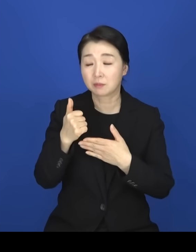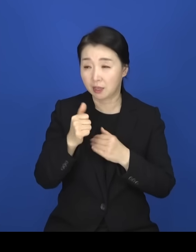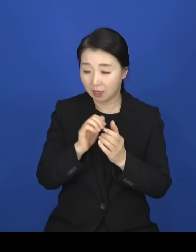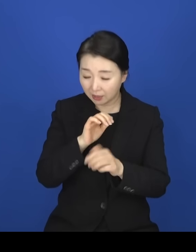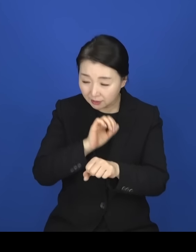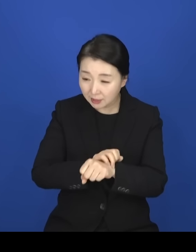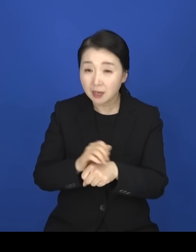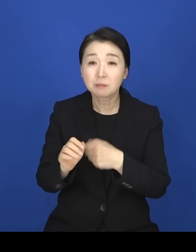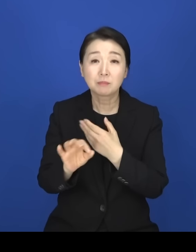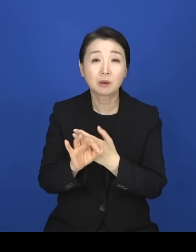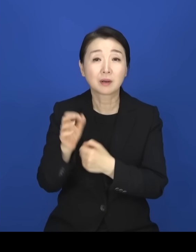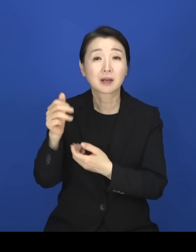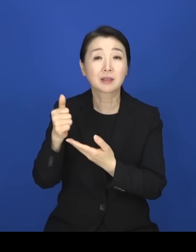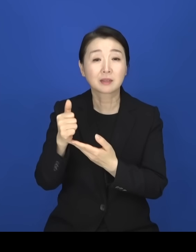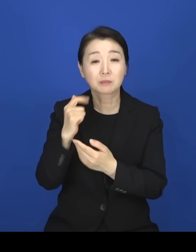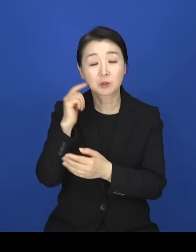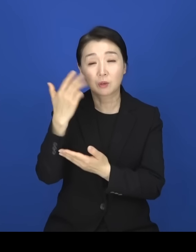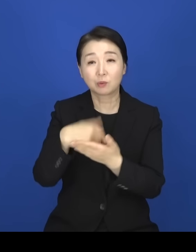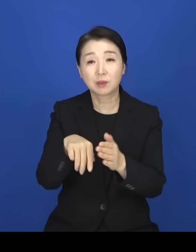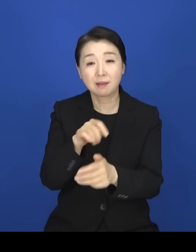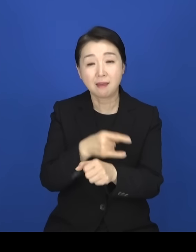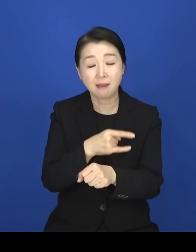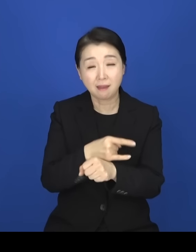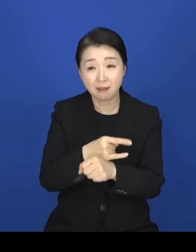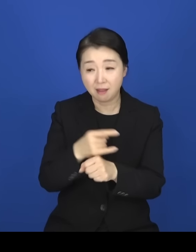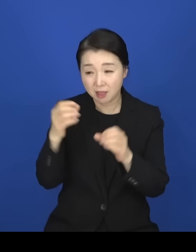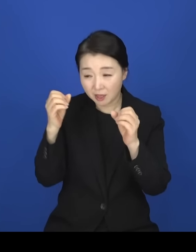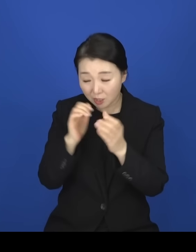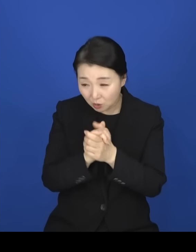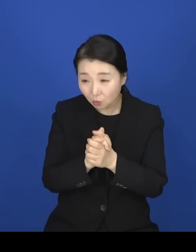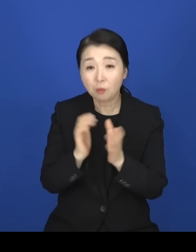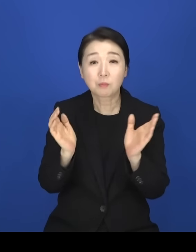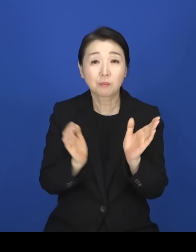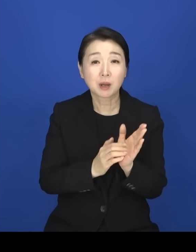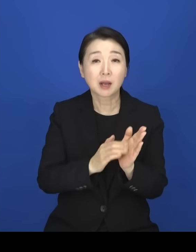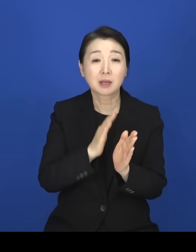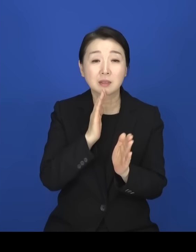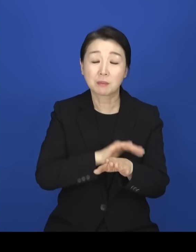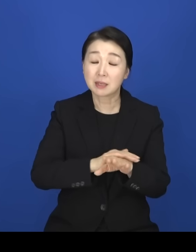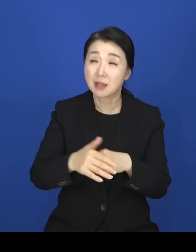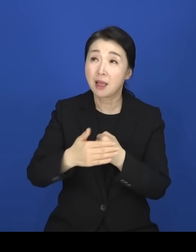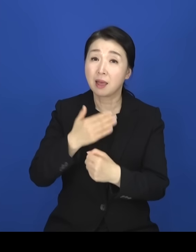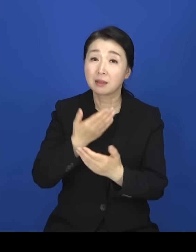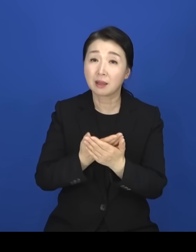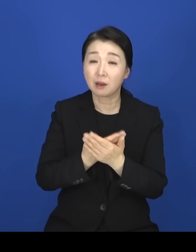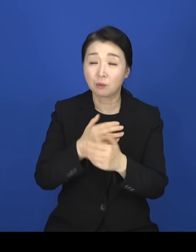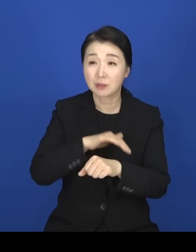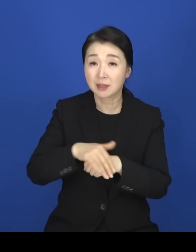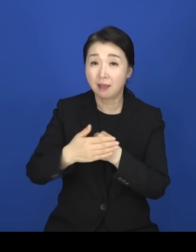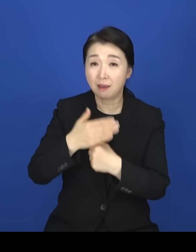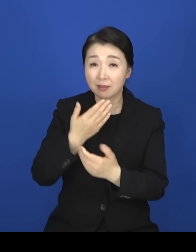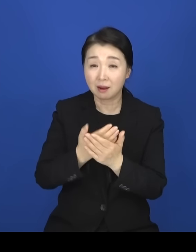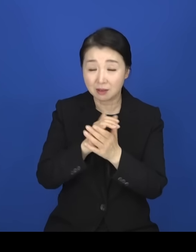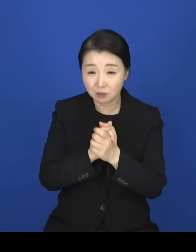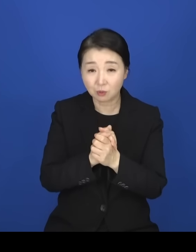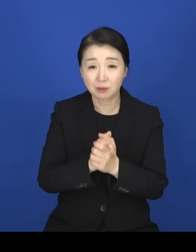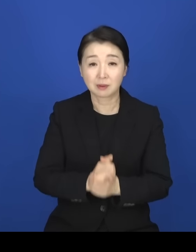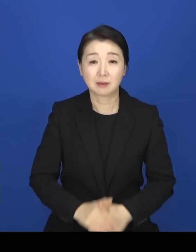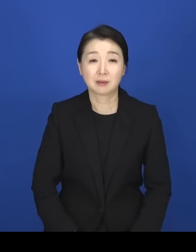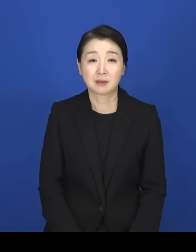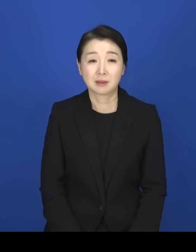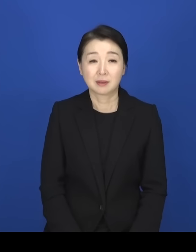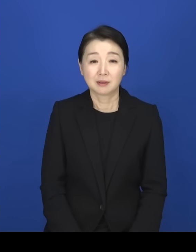잘하면 하나님 영광 위해서 하고 막 얘기를 막 하다 했어요. 막 하나님 정말 진짜 잘하게 해주십시오. 잘하게 해주십시오 하면서